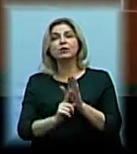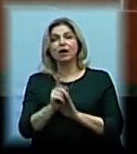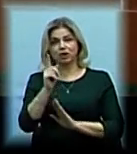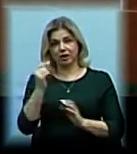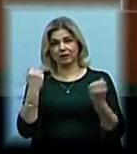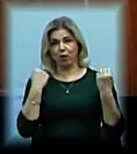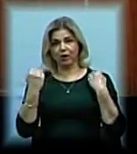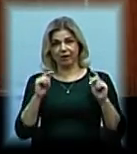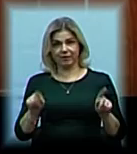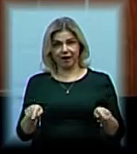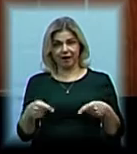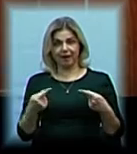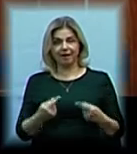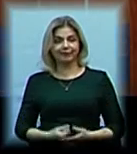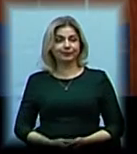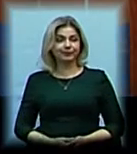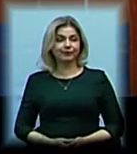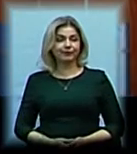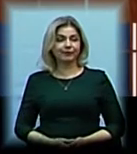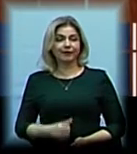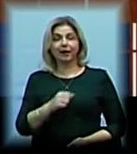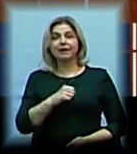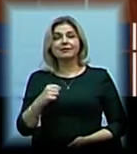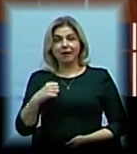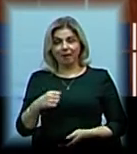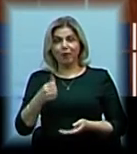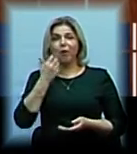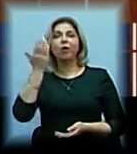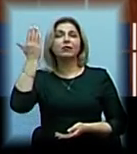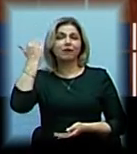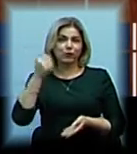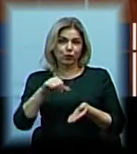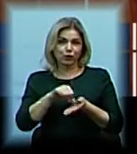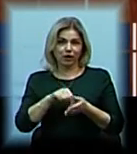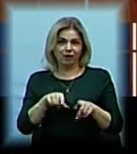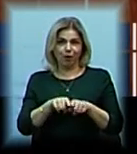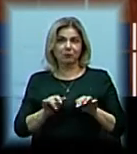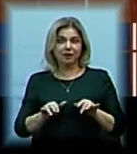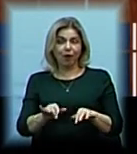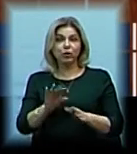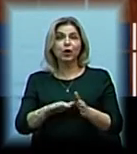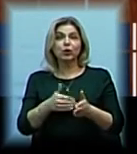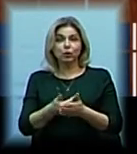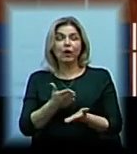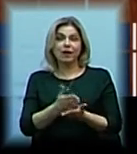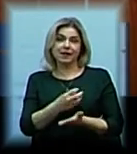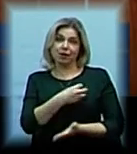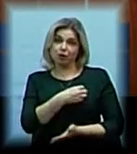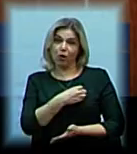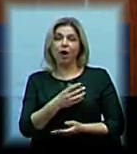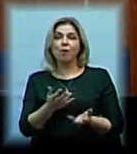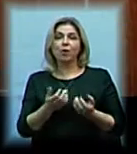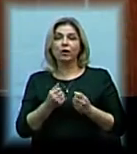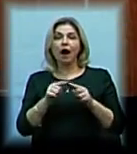кар'єра. Сам когда-то участвував в такому мероприятии. Сам колись брав участь в такому заході. Досі є значок.